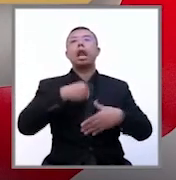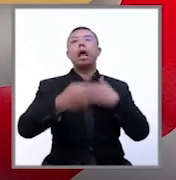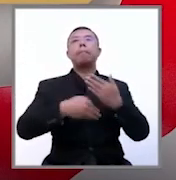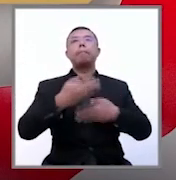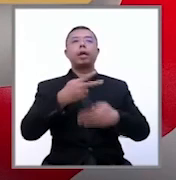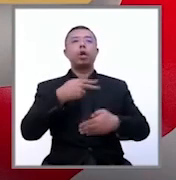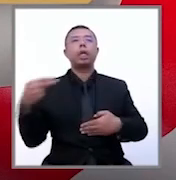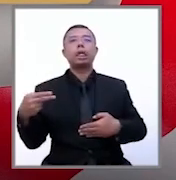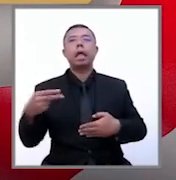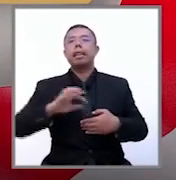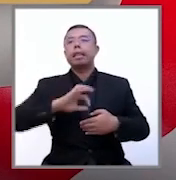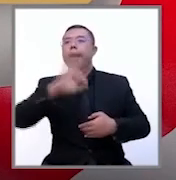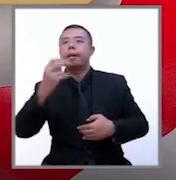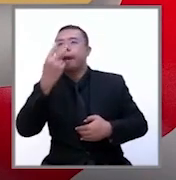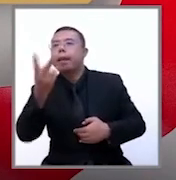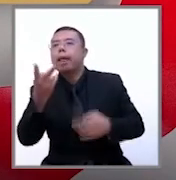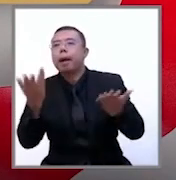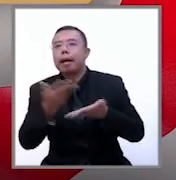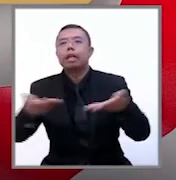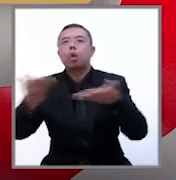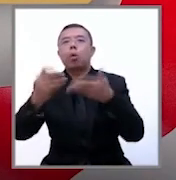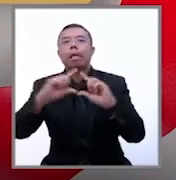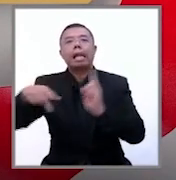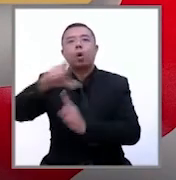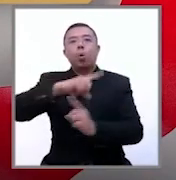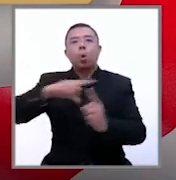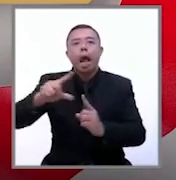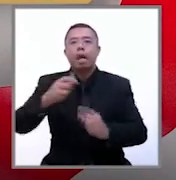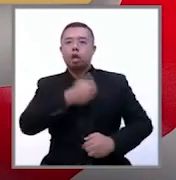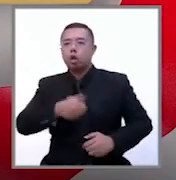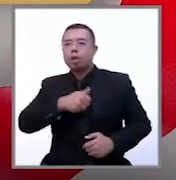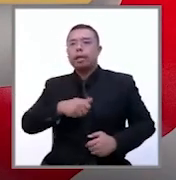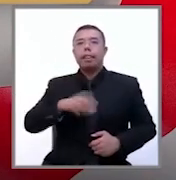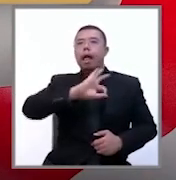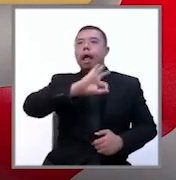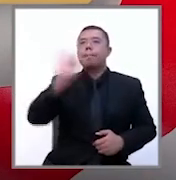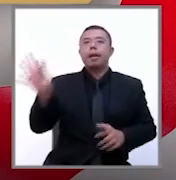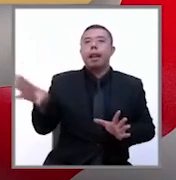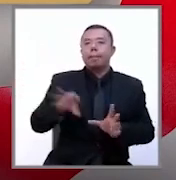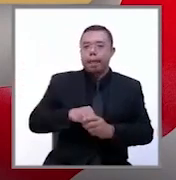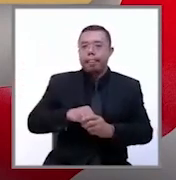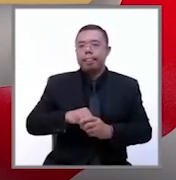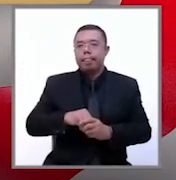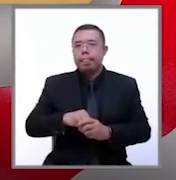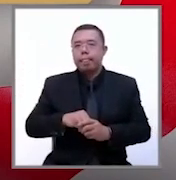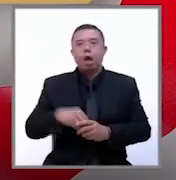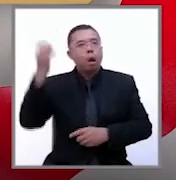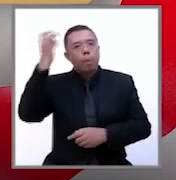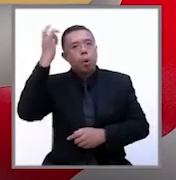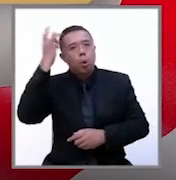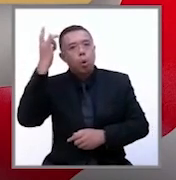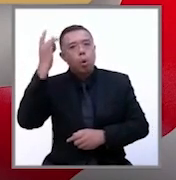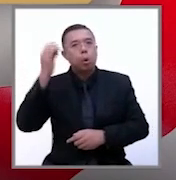ekologi mempertimbangkan sosialnya buruh kita diabaikan malah banyak tenaga kerja